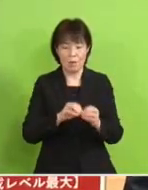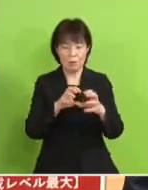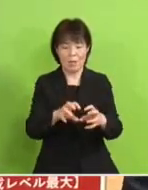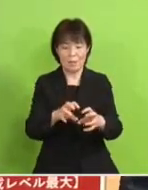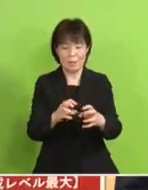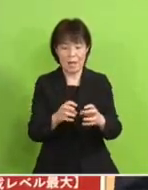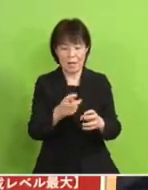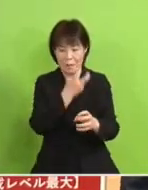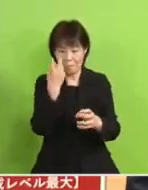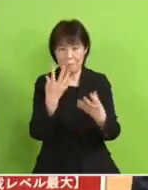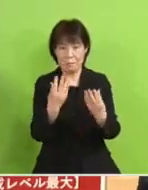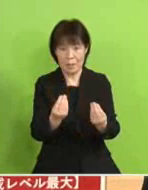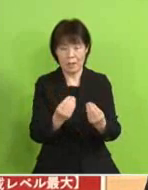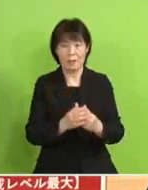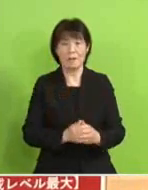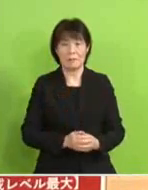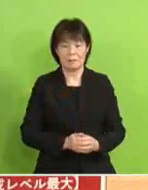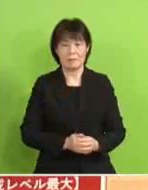ました。